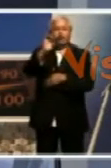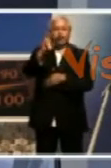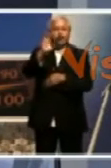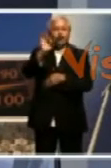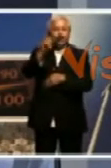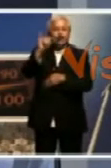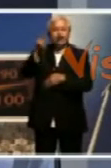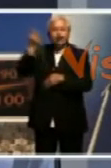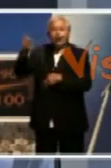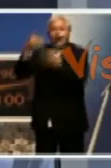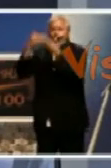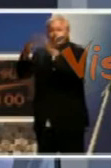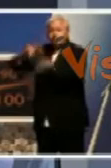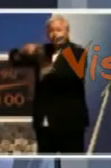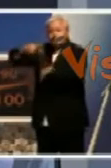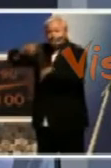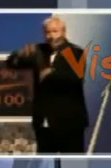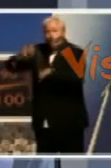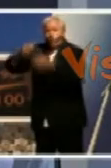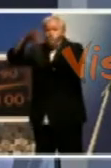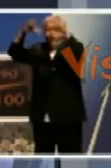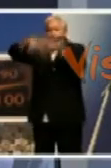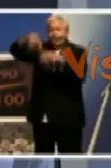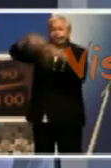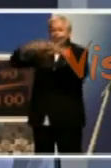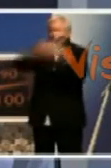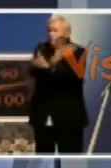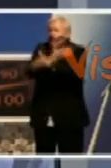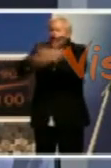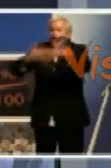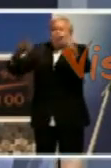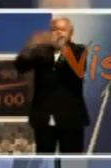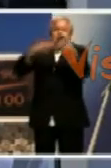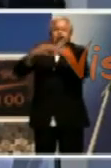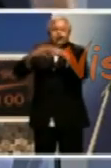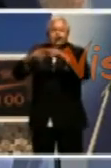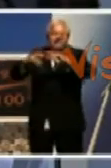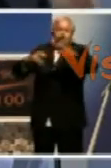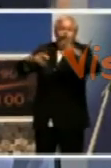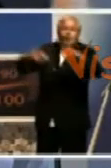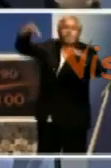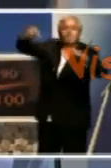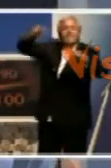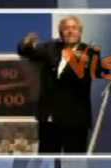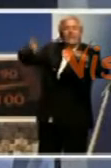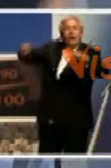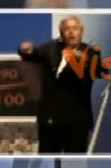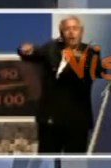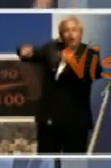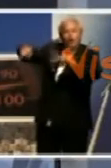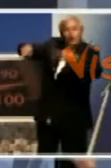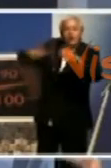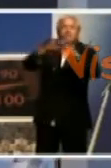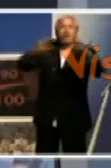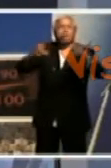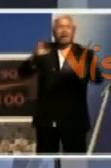riaprire il secondo edificio più grande degli Stati Uniti d'America dopo il Pentagono, perché la fabbrica della Chrysler a Detroit, che io